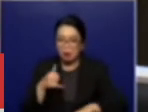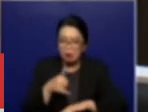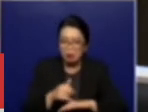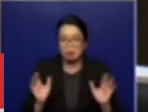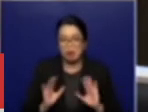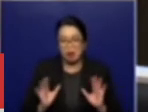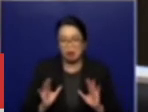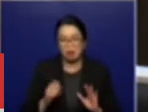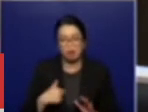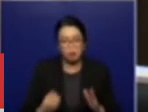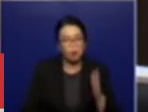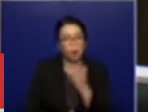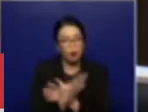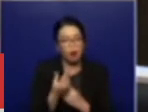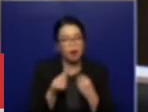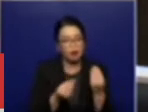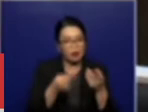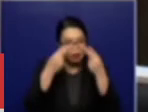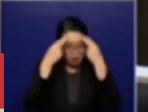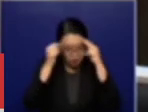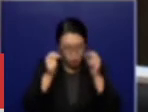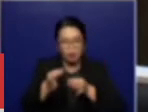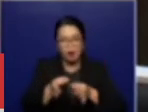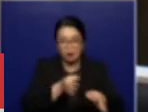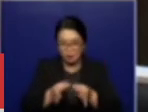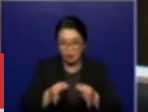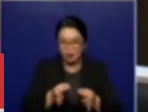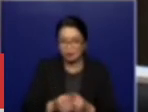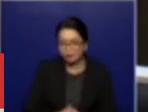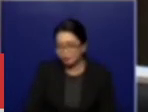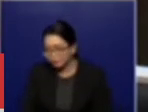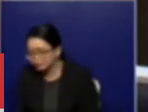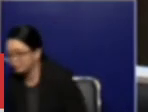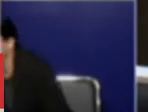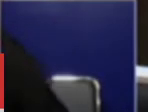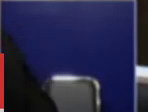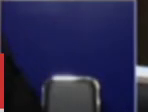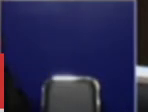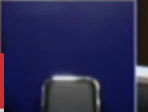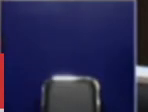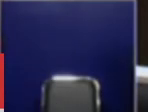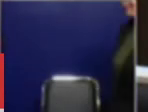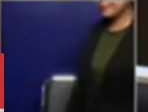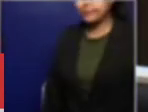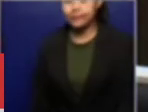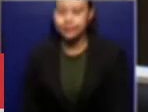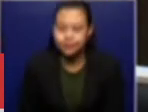มให้โอกาสท่านนายกนะครับเดี๋ยวท่านมาชี้แจงนะครับท่านประธานที่เคารพครับจาก